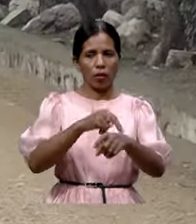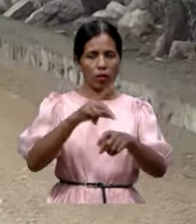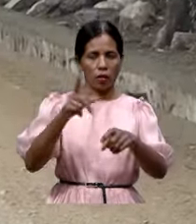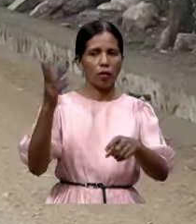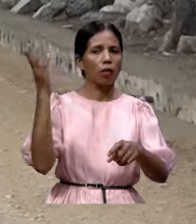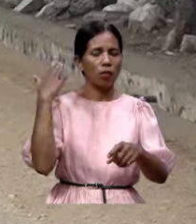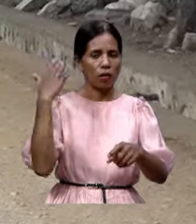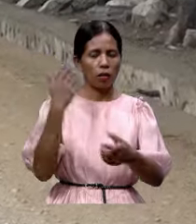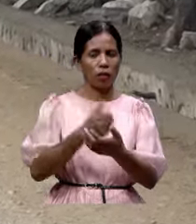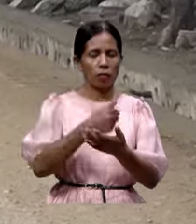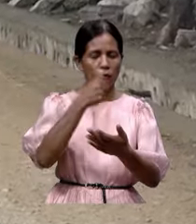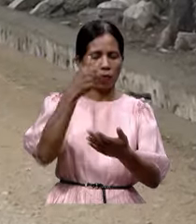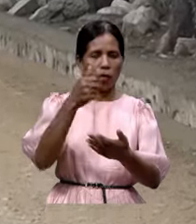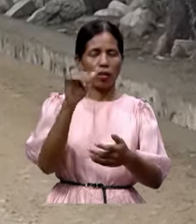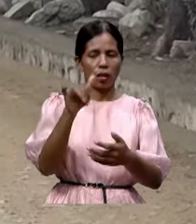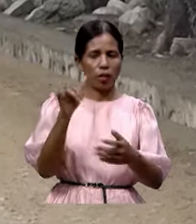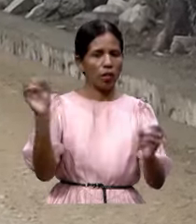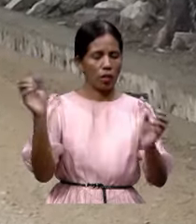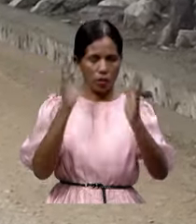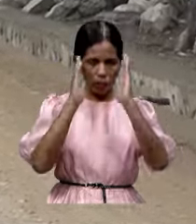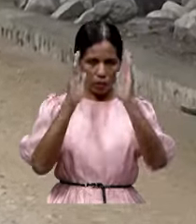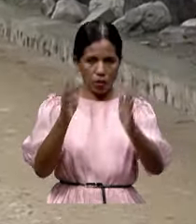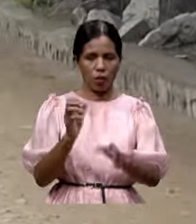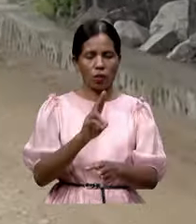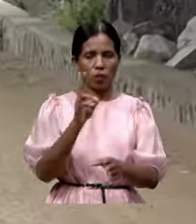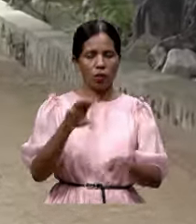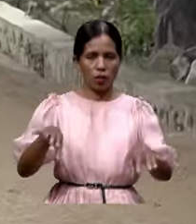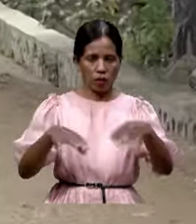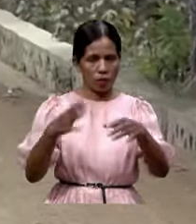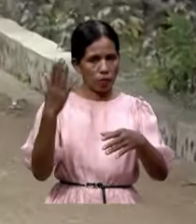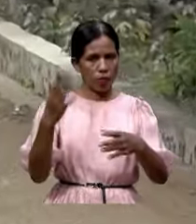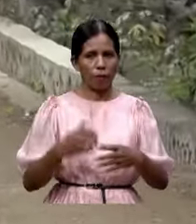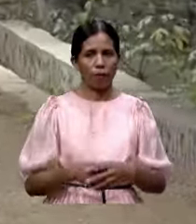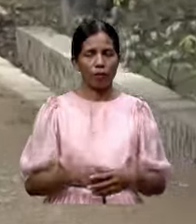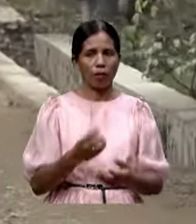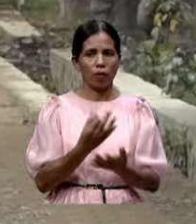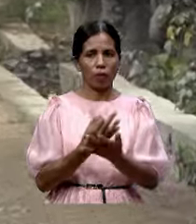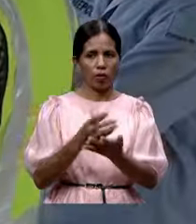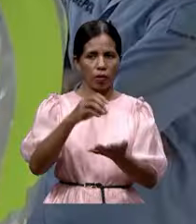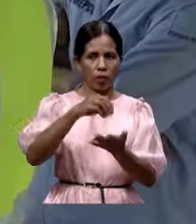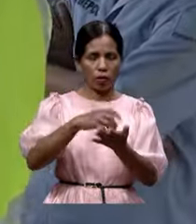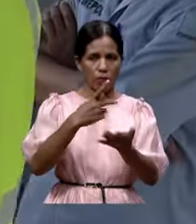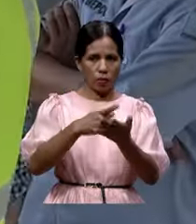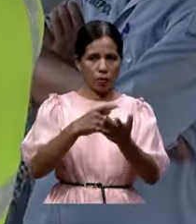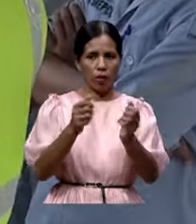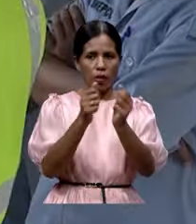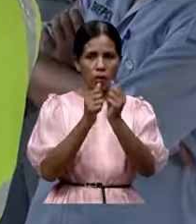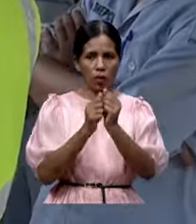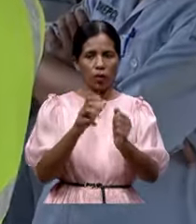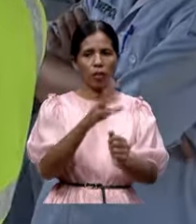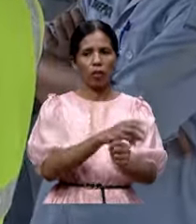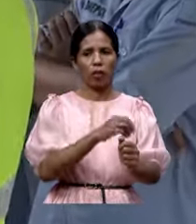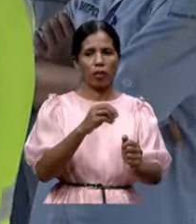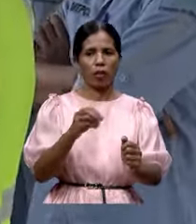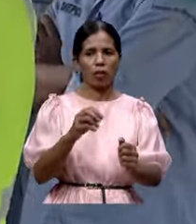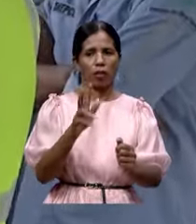antes ne manan konkursu la ia seredade atau ejecuta servisu refere. Orsamento ne be aloka ba projetu ne hamutuk dolar amerikanu